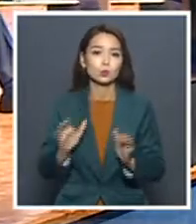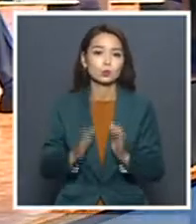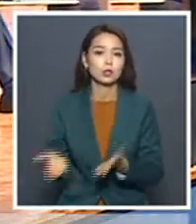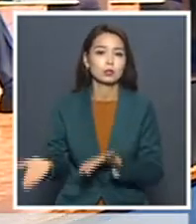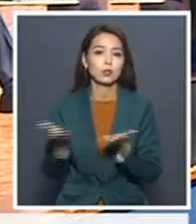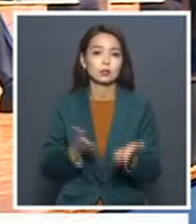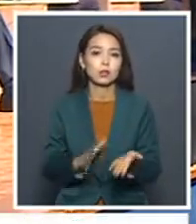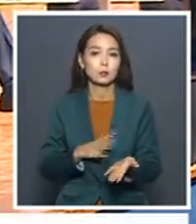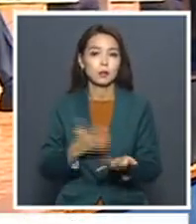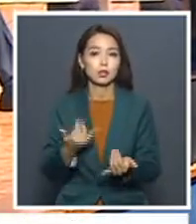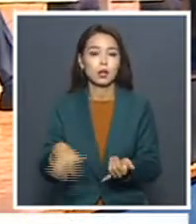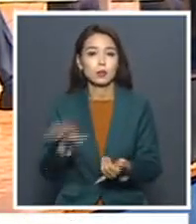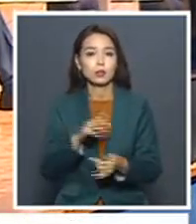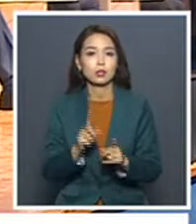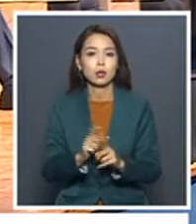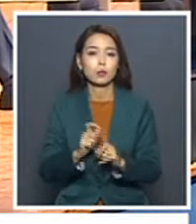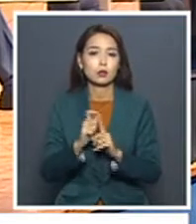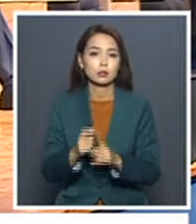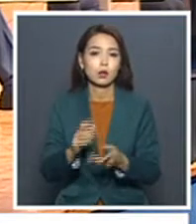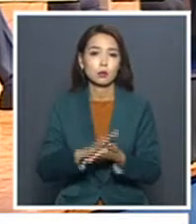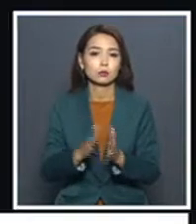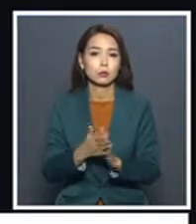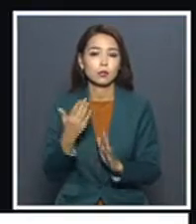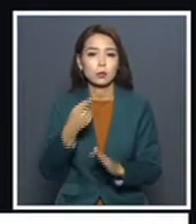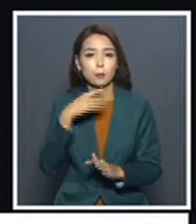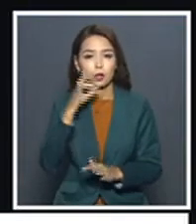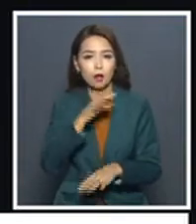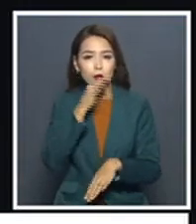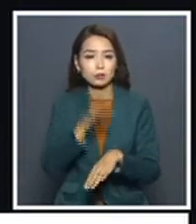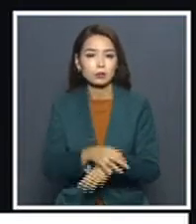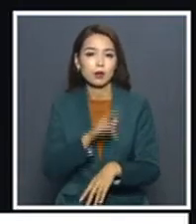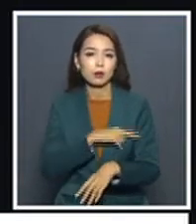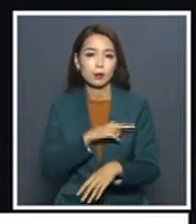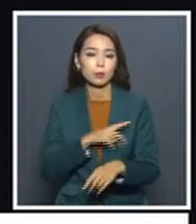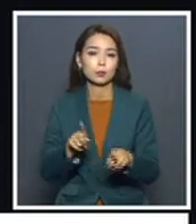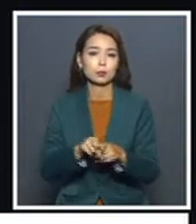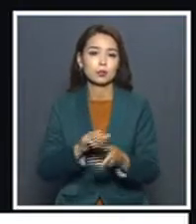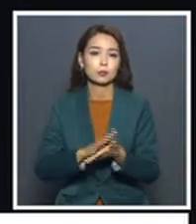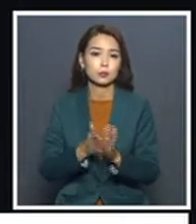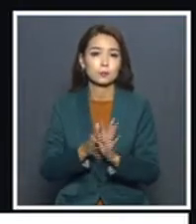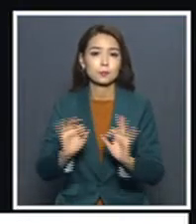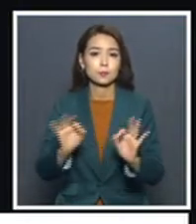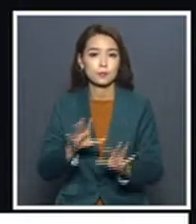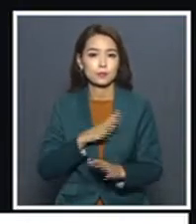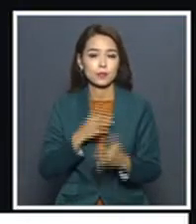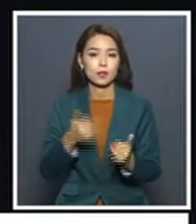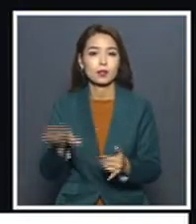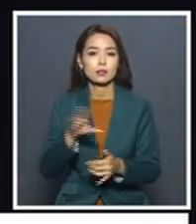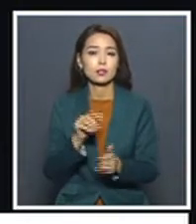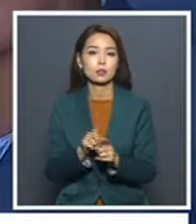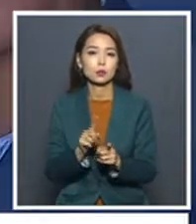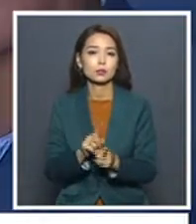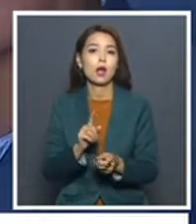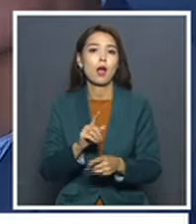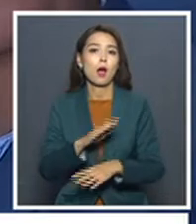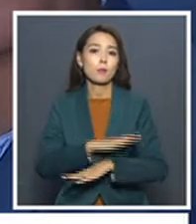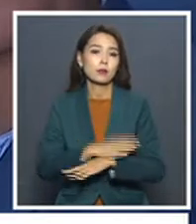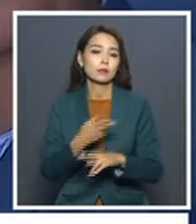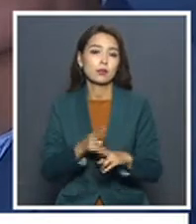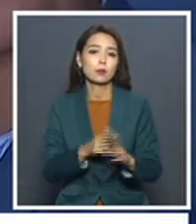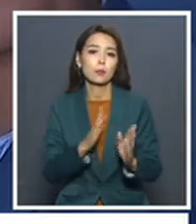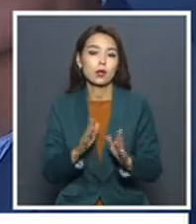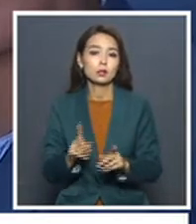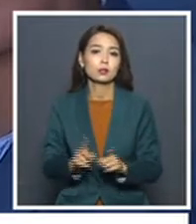шақыртылған. Шара барысында оларға полицейлердің жауапты қызметі жайлы айтылды. Әрі тәртіп сақшыларының жалақысы артып, тұрғын үй